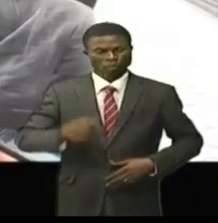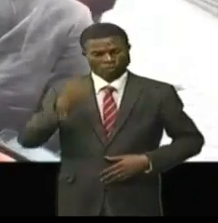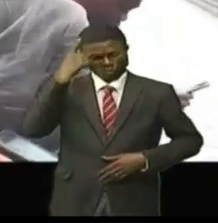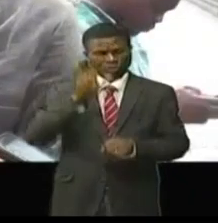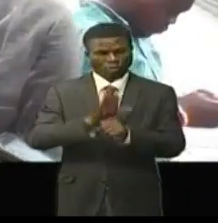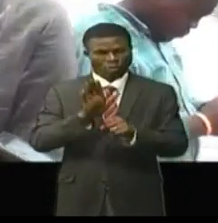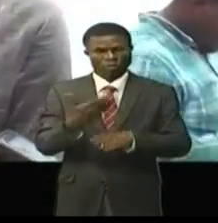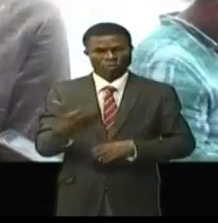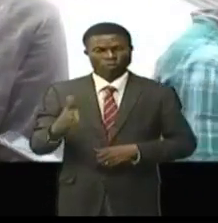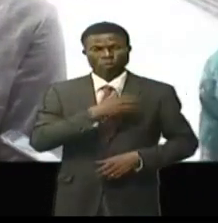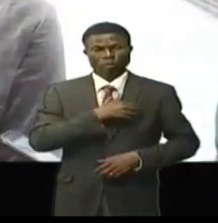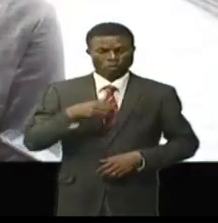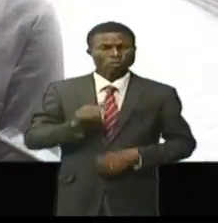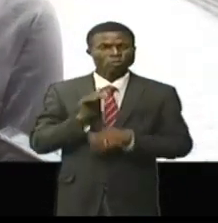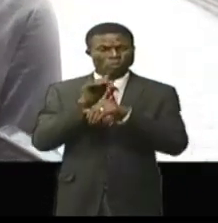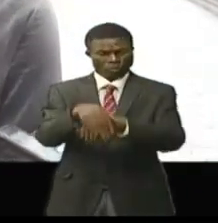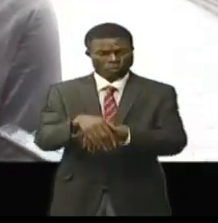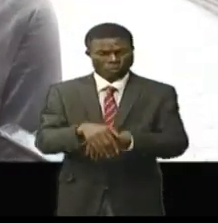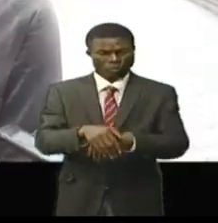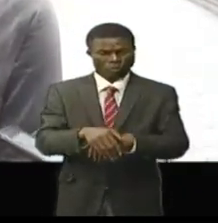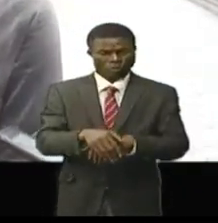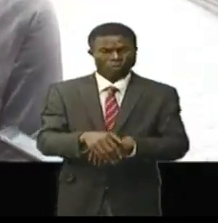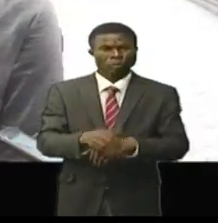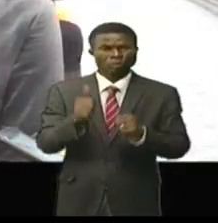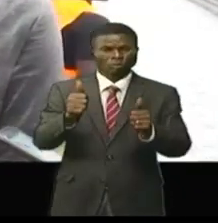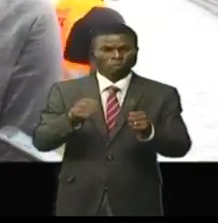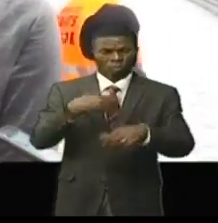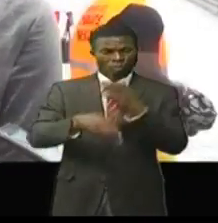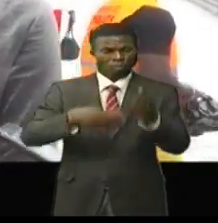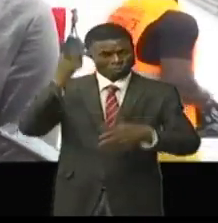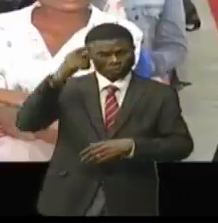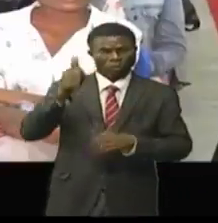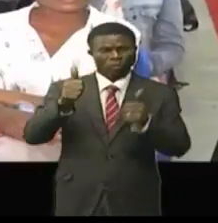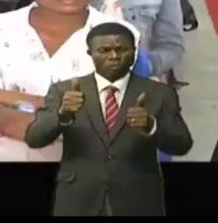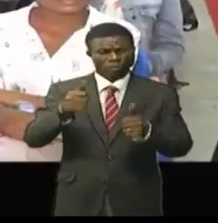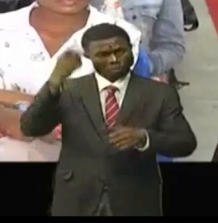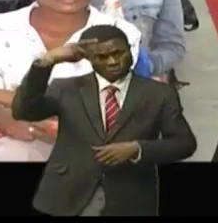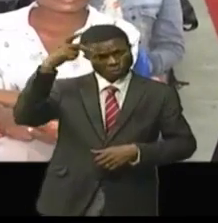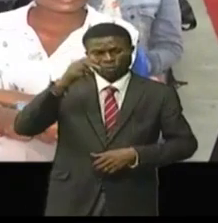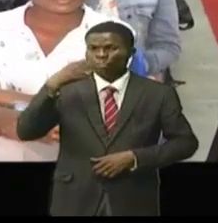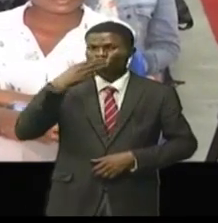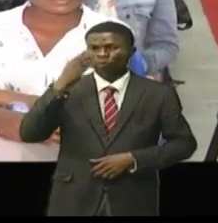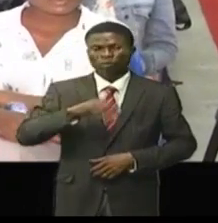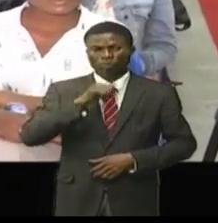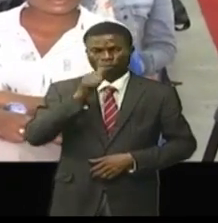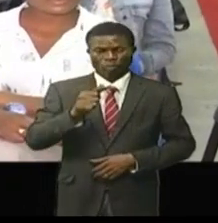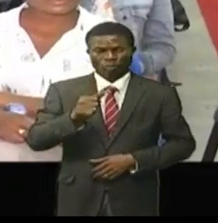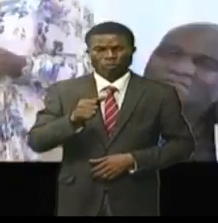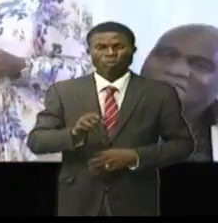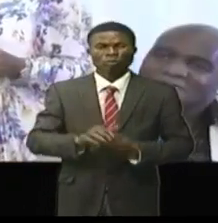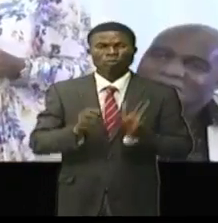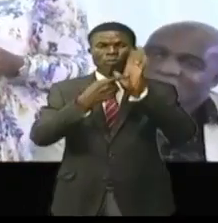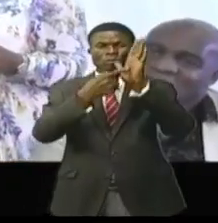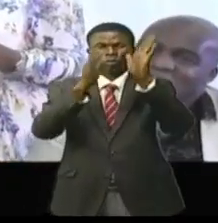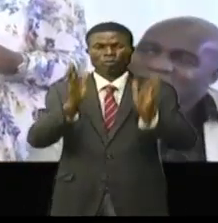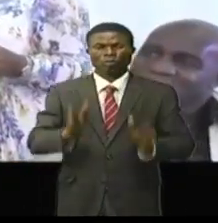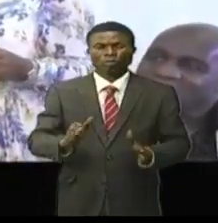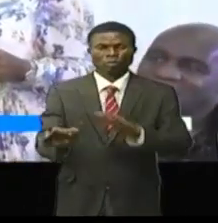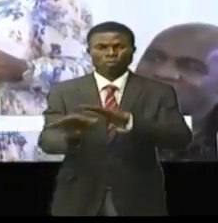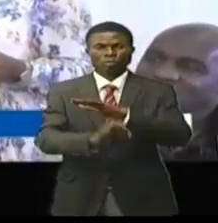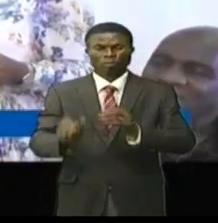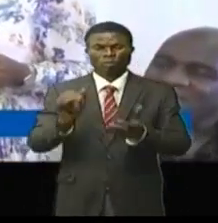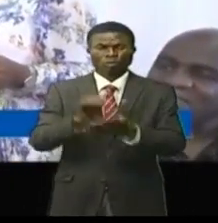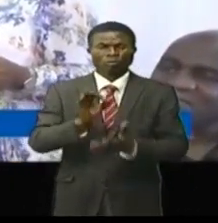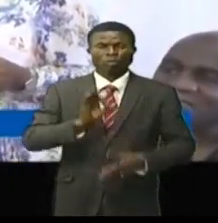choses, que la femme devait s'engager. Elle devait bien faire aussi la politique, c'est pas mauvais la politique. À l'issue de ces échanges, la représentante de la Fondation